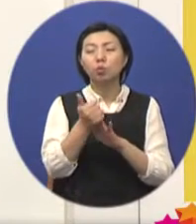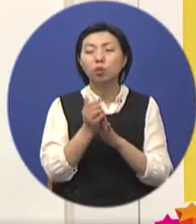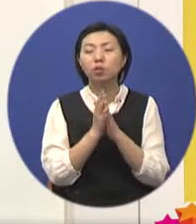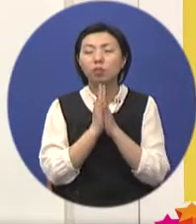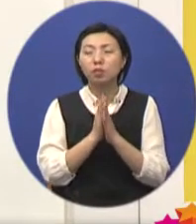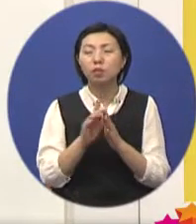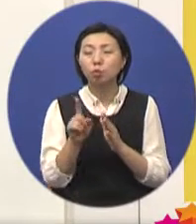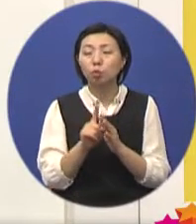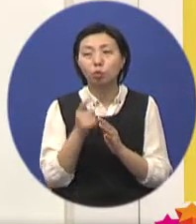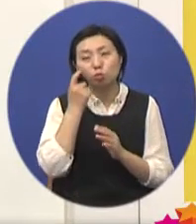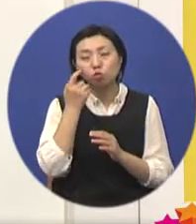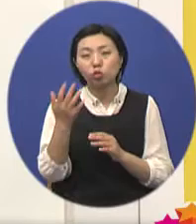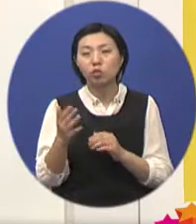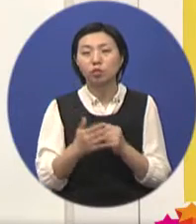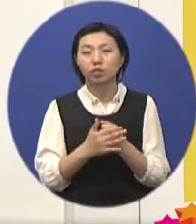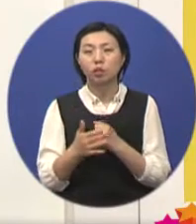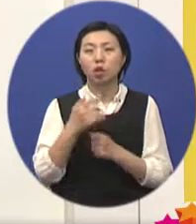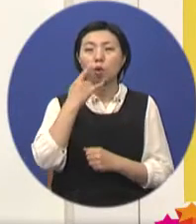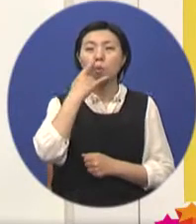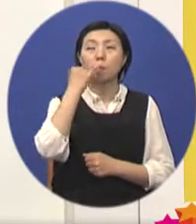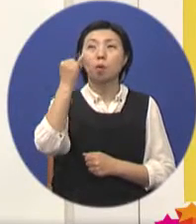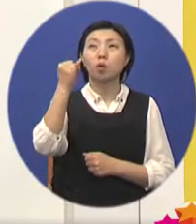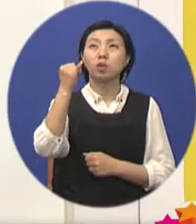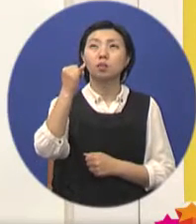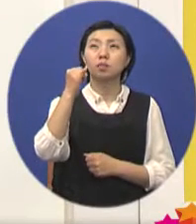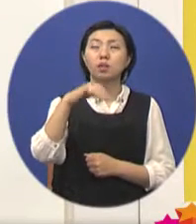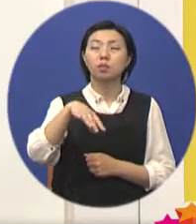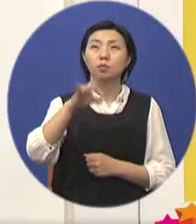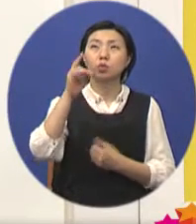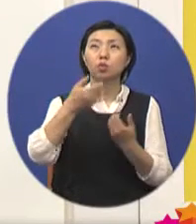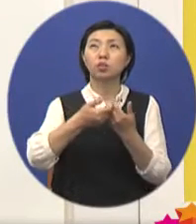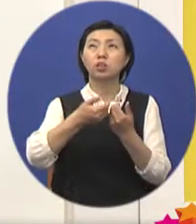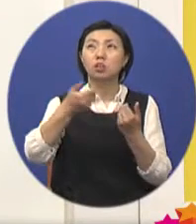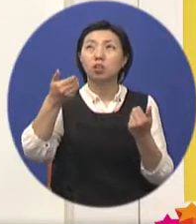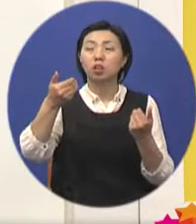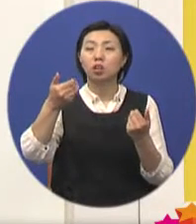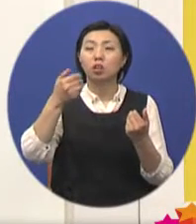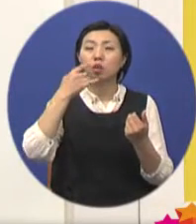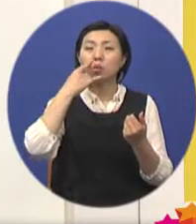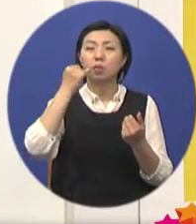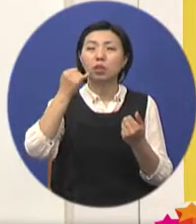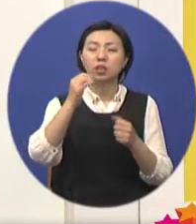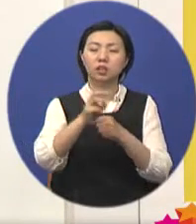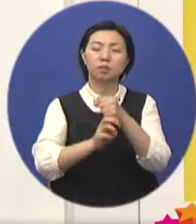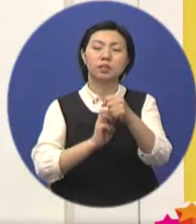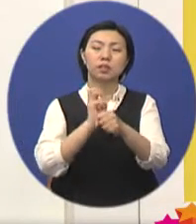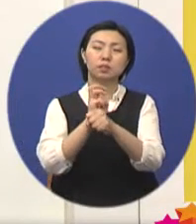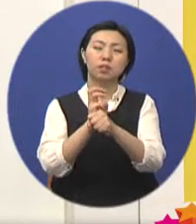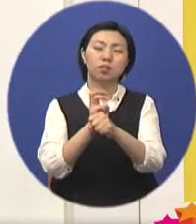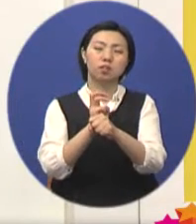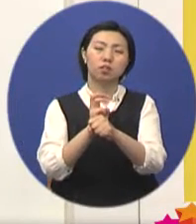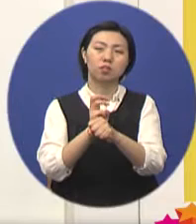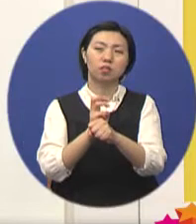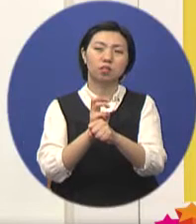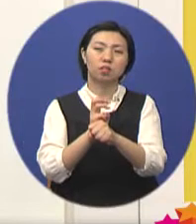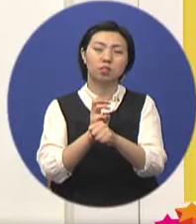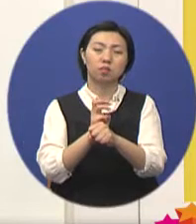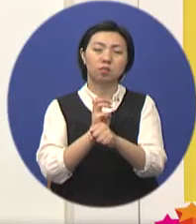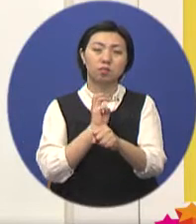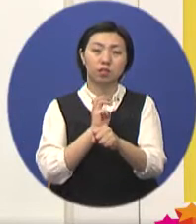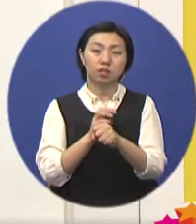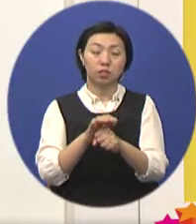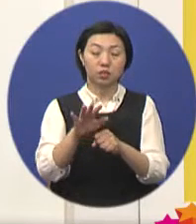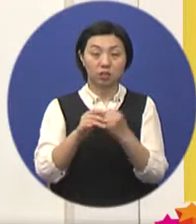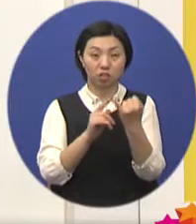어머님이 네. 그 저 하늘로 먼저 가신 어머니께서 네. 네. 그때 그 30년만. 네, 이효정 씨 그거 네.